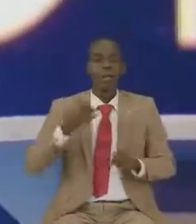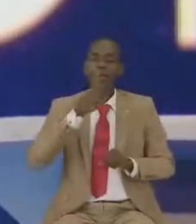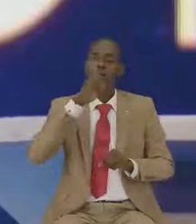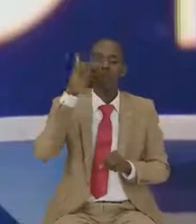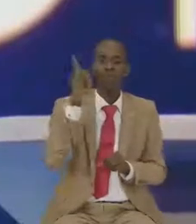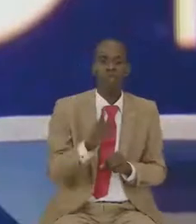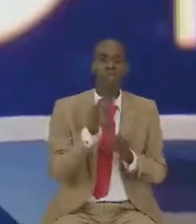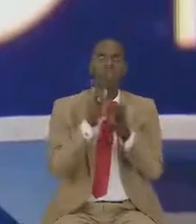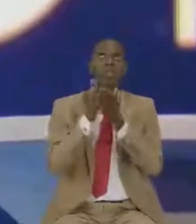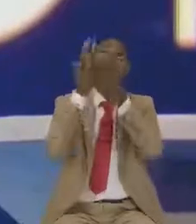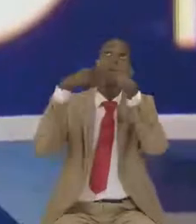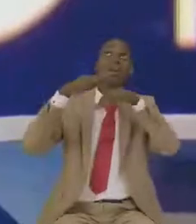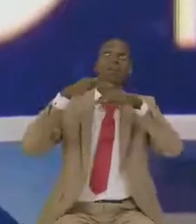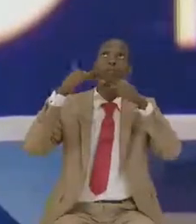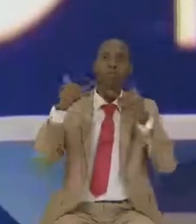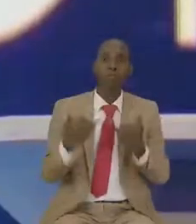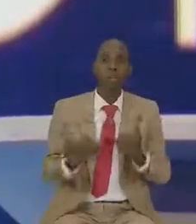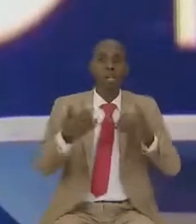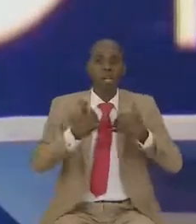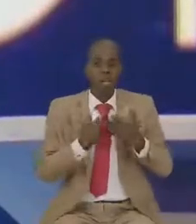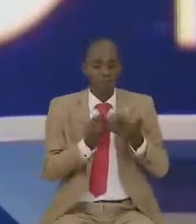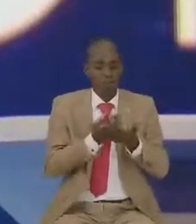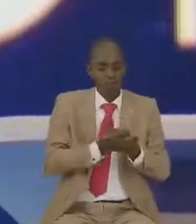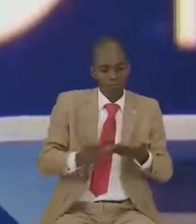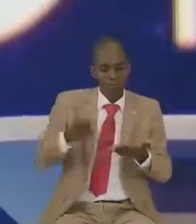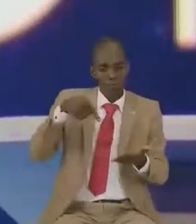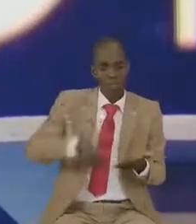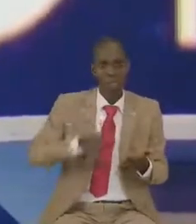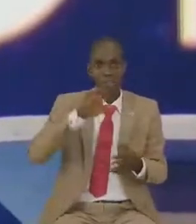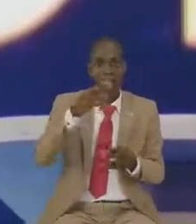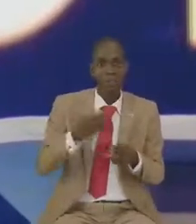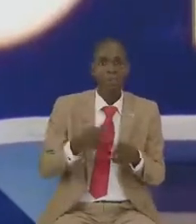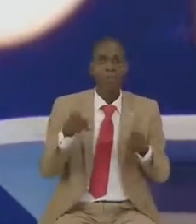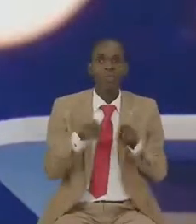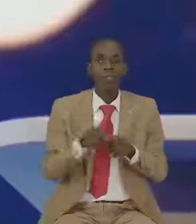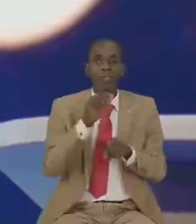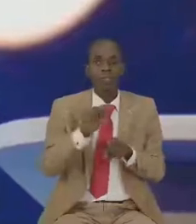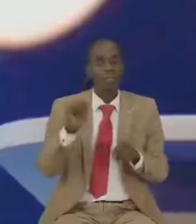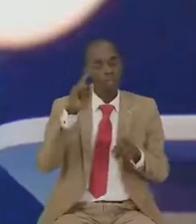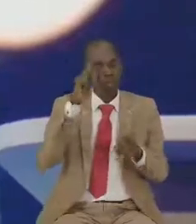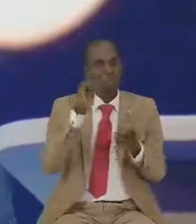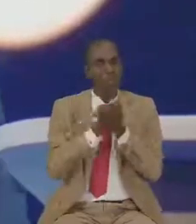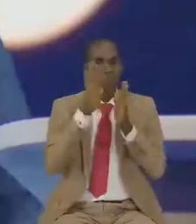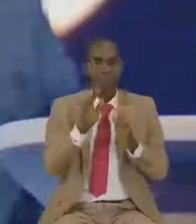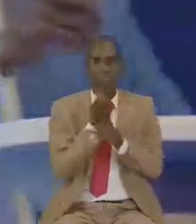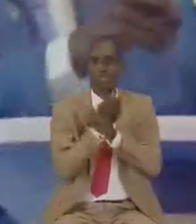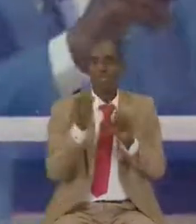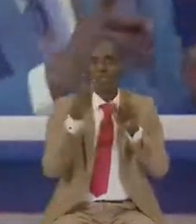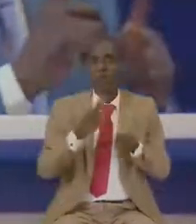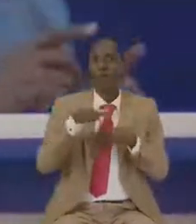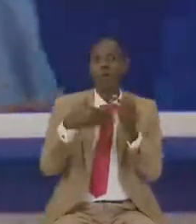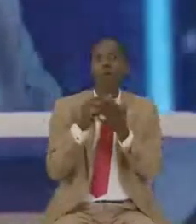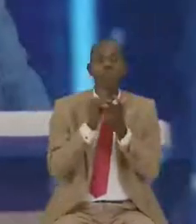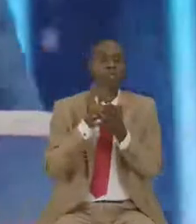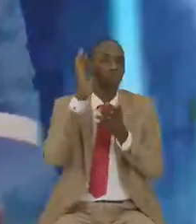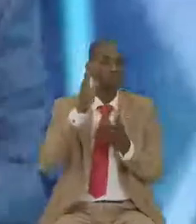cela que la joie du salut et l'assurance que le ciel est maintenant enregistre. Inscrit votre nom comme